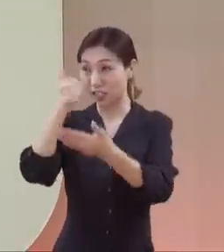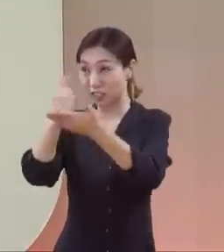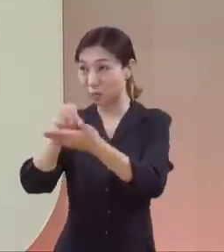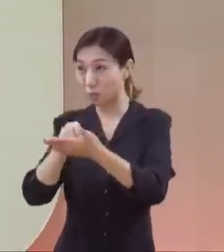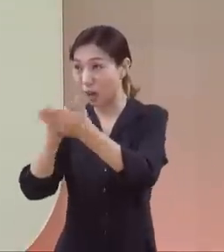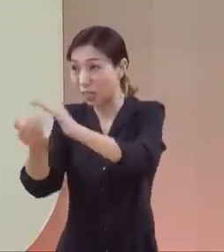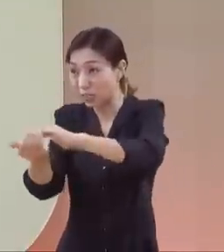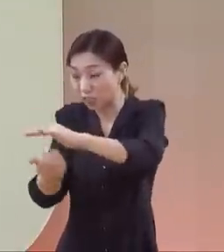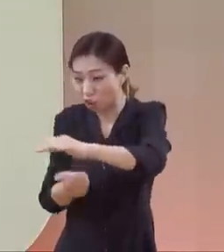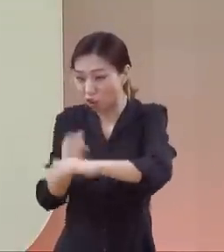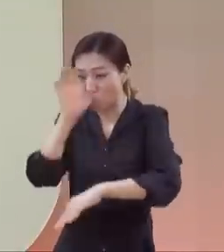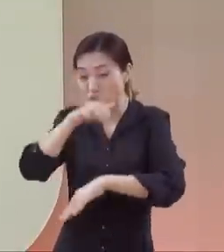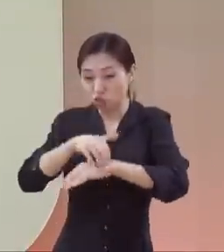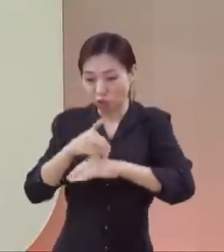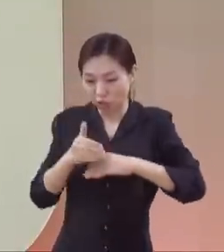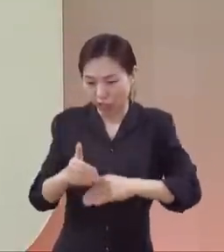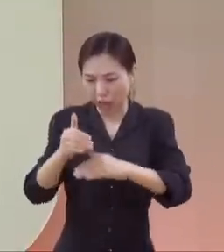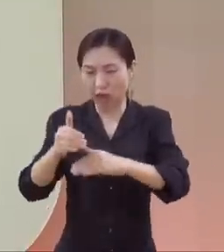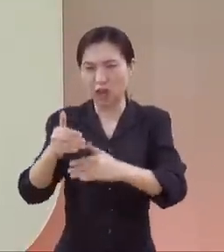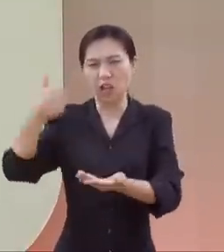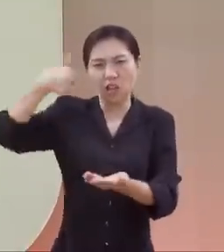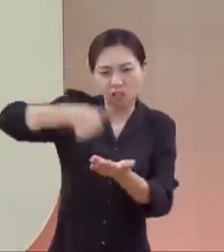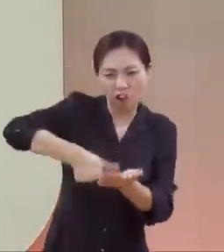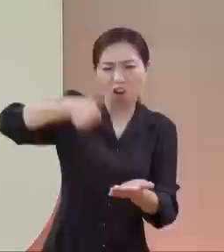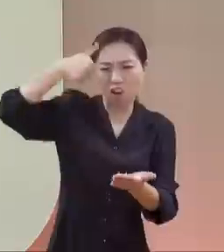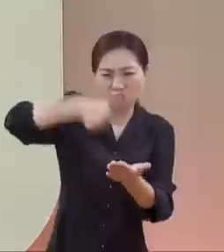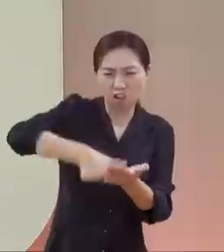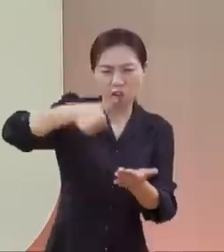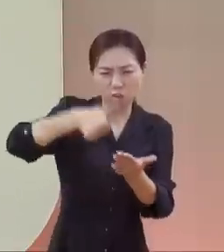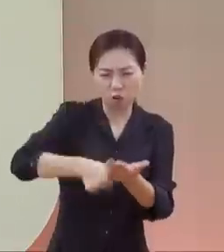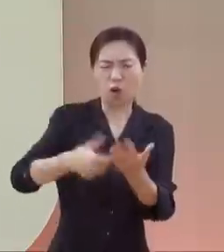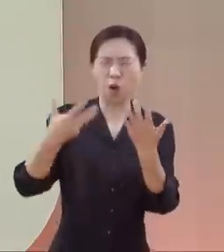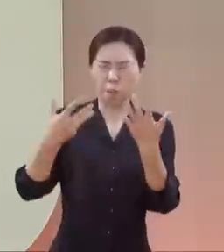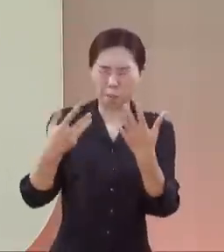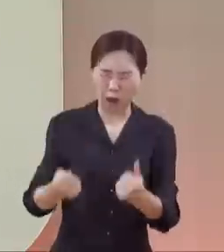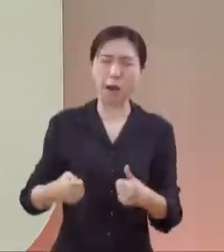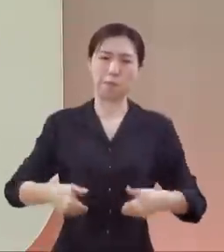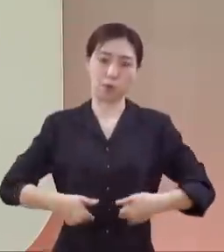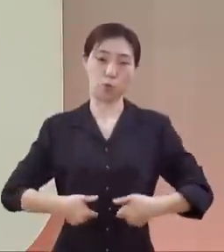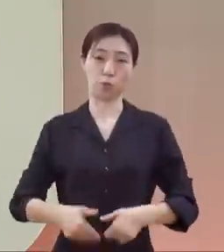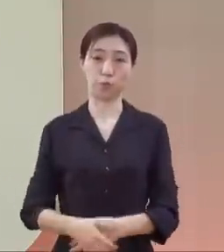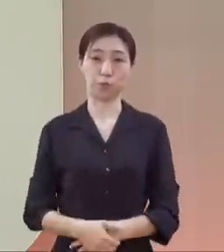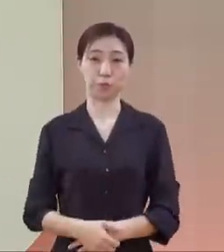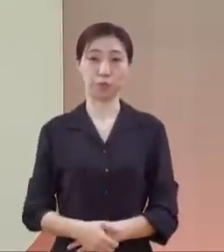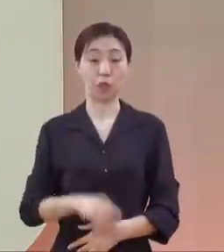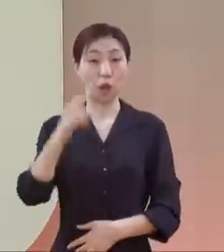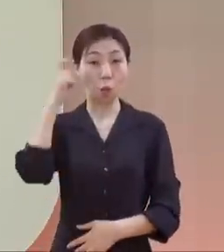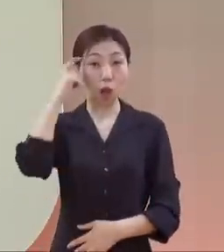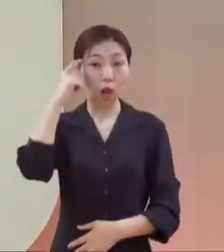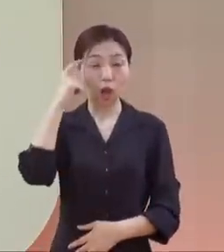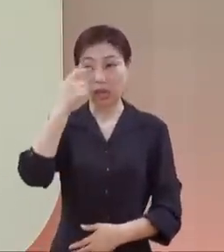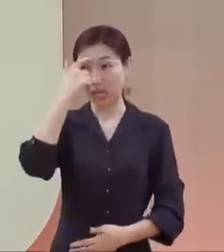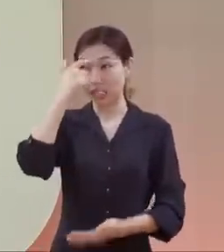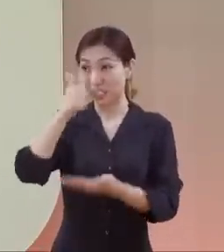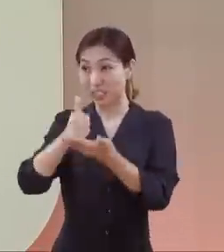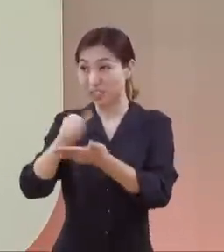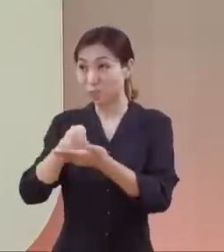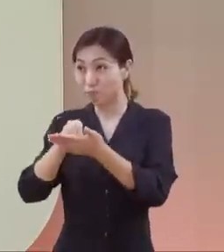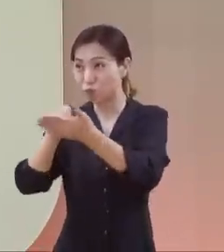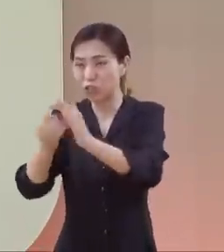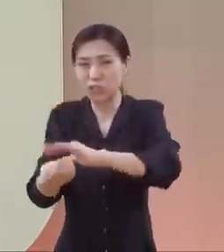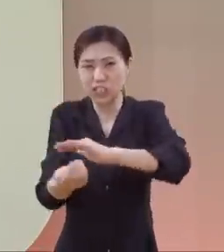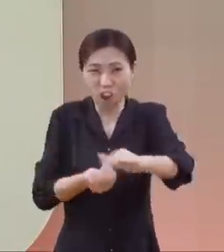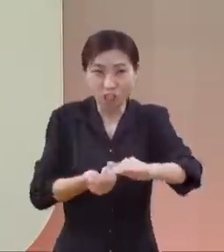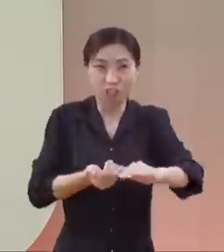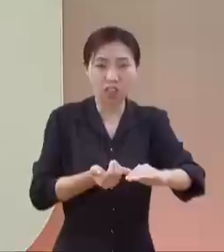왜냐하면 우리는 출가하기 전에 바깥 생활에서 얼마나 알게 모르게 업을 많이 졌을